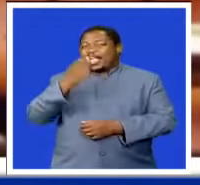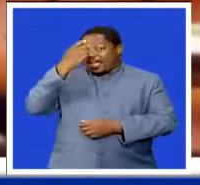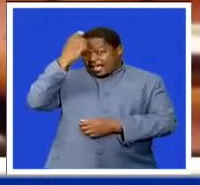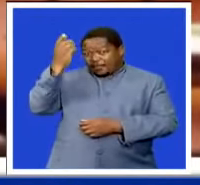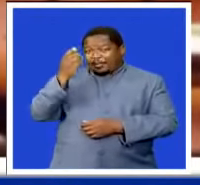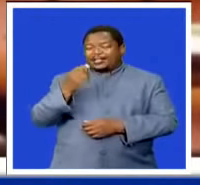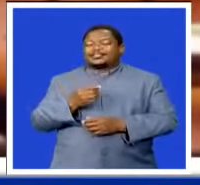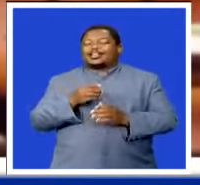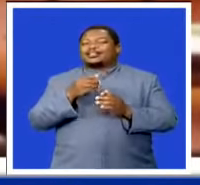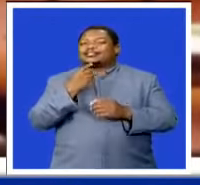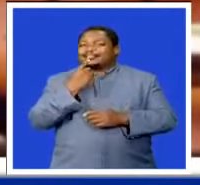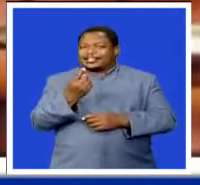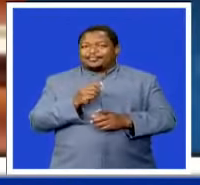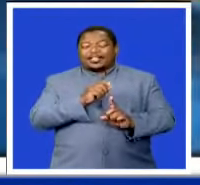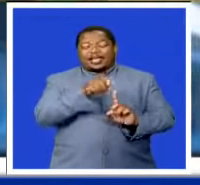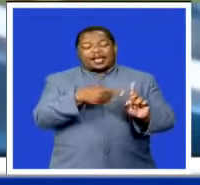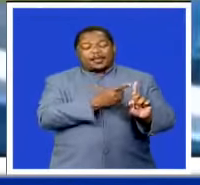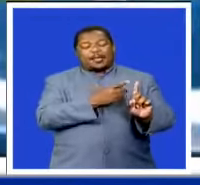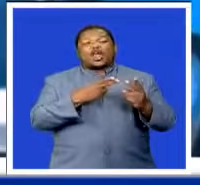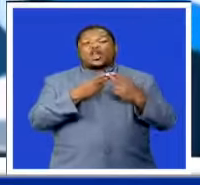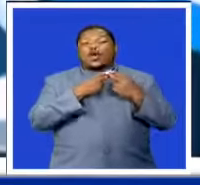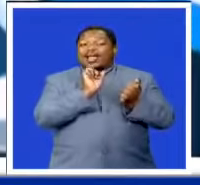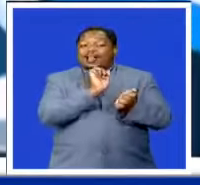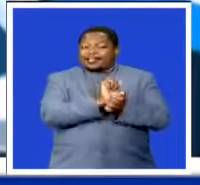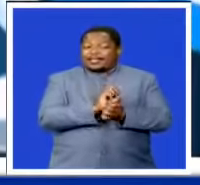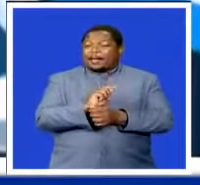Sipho Mnisi sekutokela ngephandle.